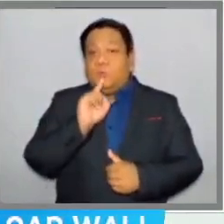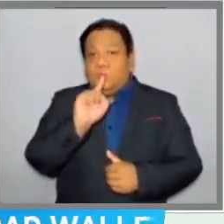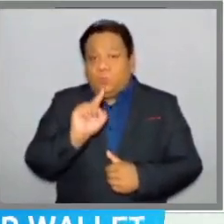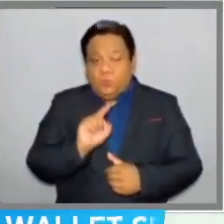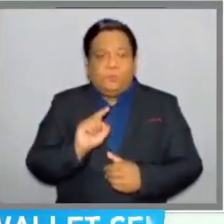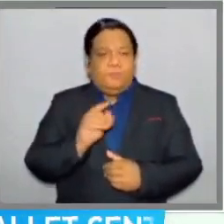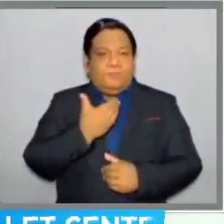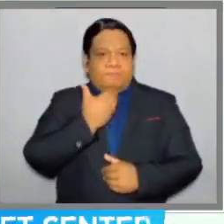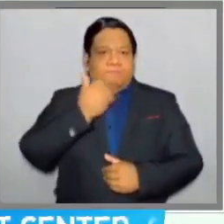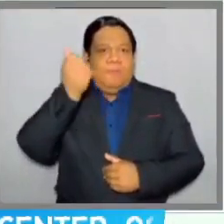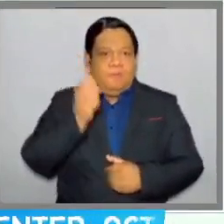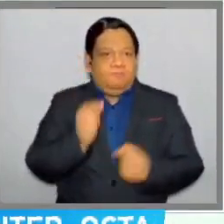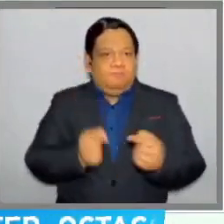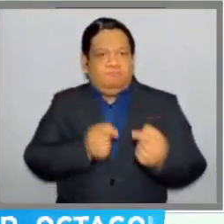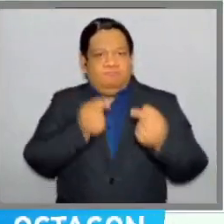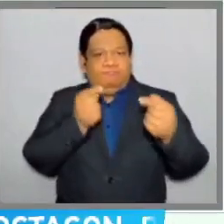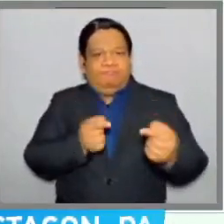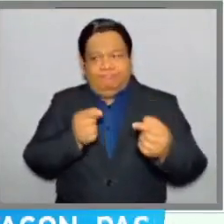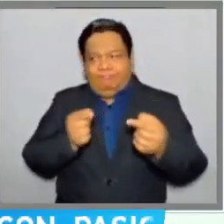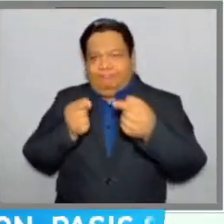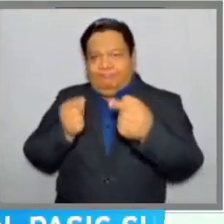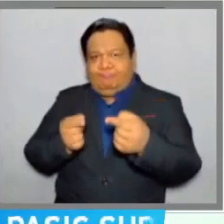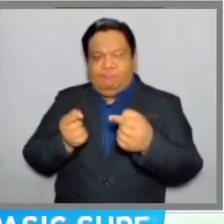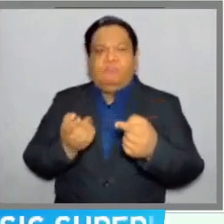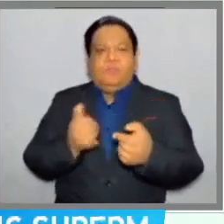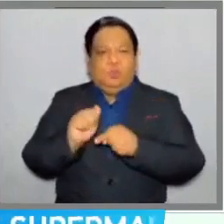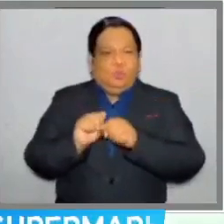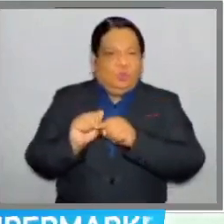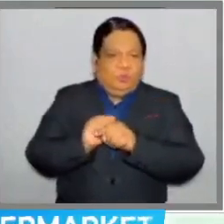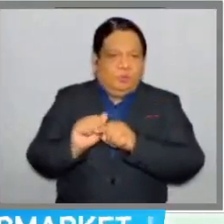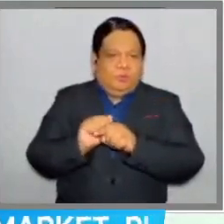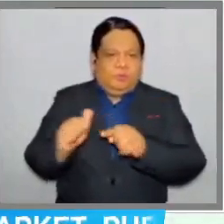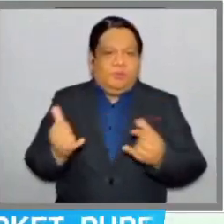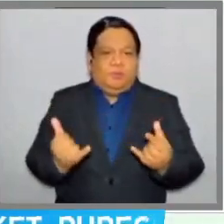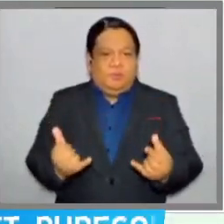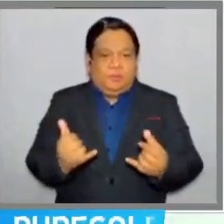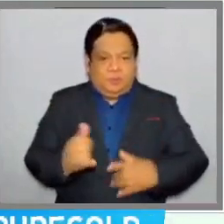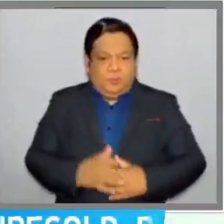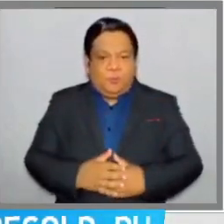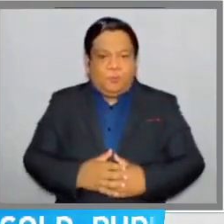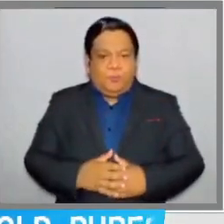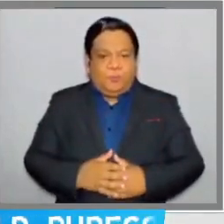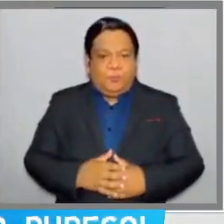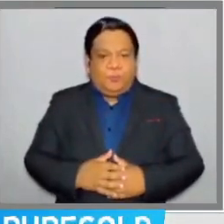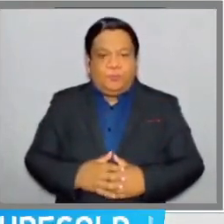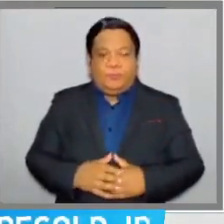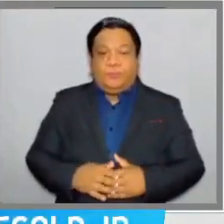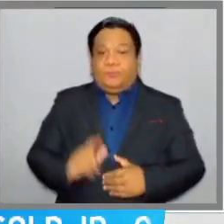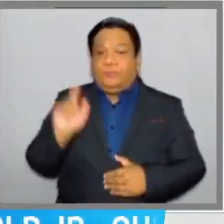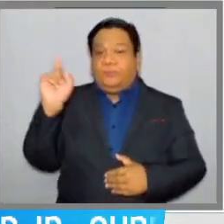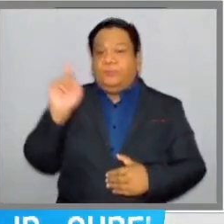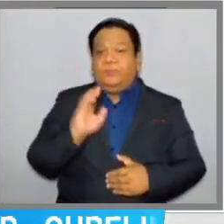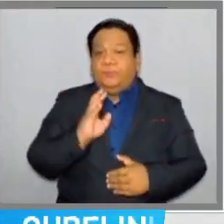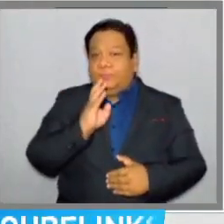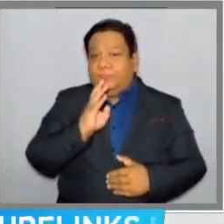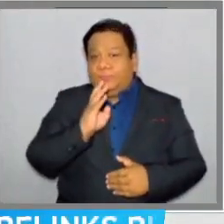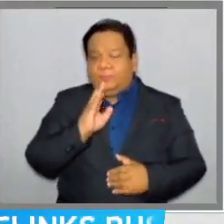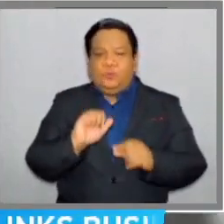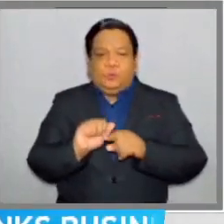kaya talagang todo ang kanyang training. Nagtitraining po ako ng 6 times a week. Tapos other than